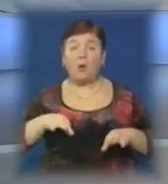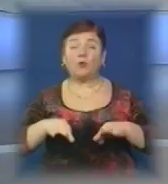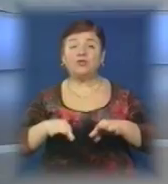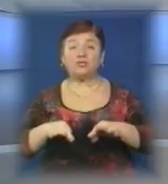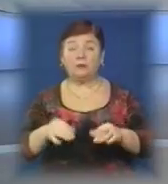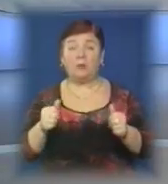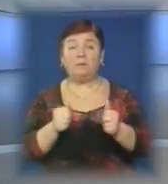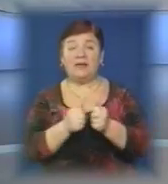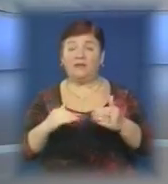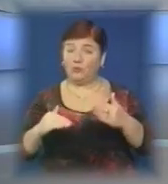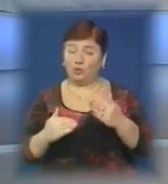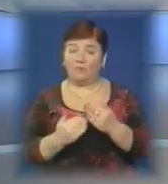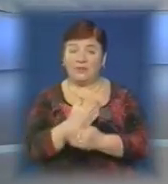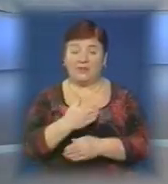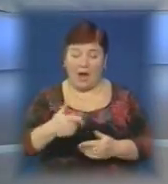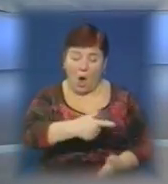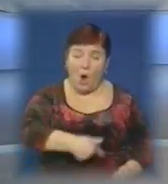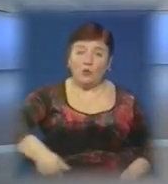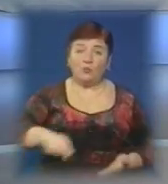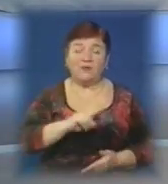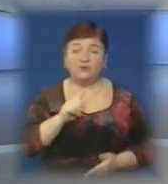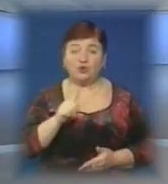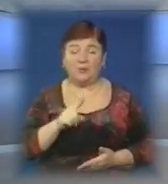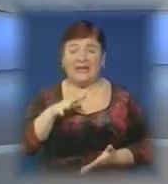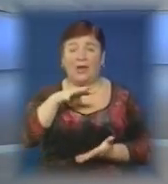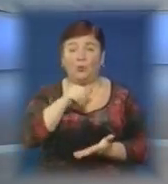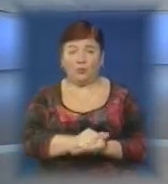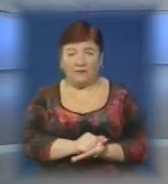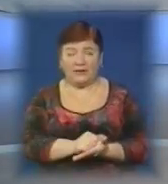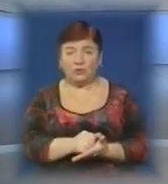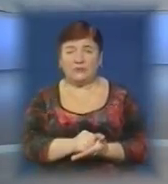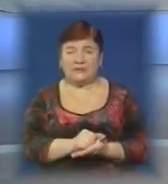біля нещодавно відновлених вуличних люків, щоб не руйнувати свіжу бетонну стяжку.